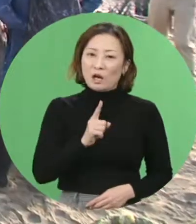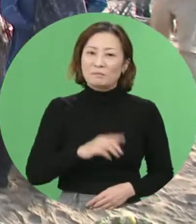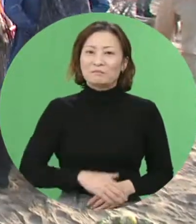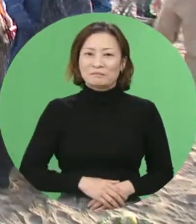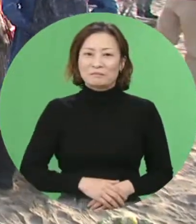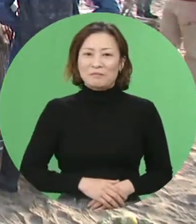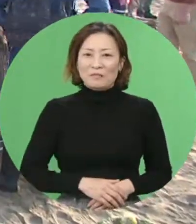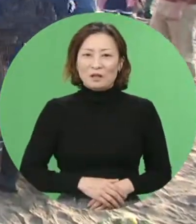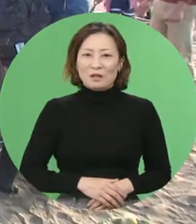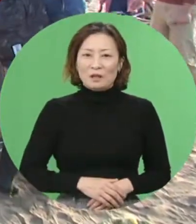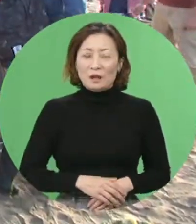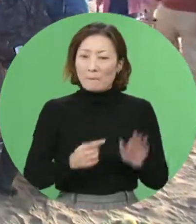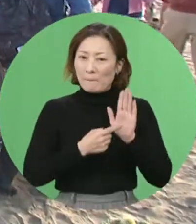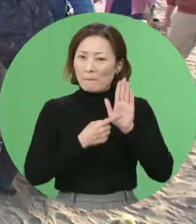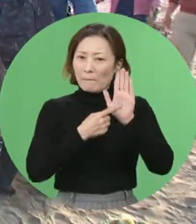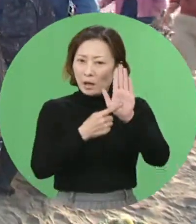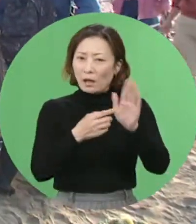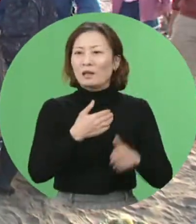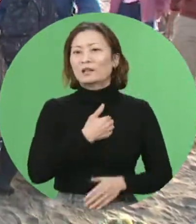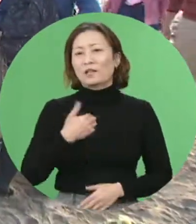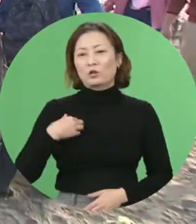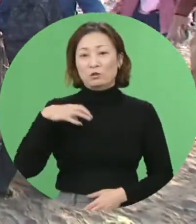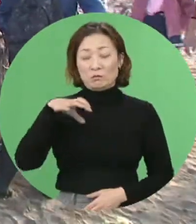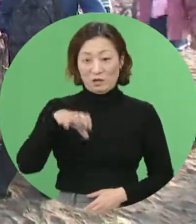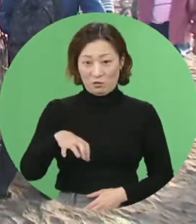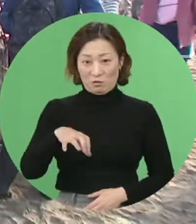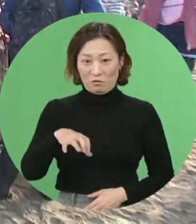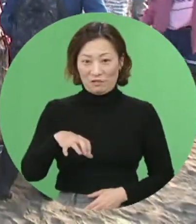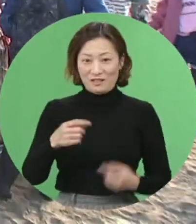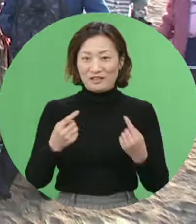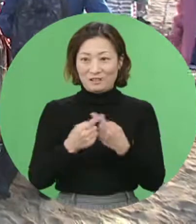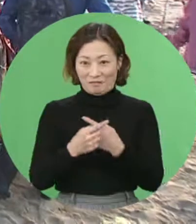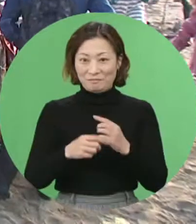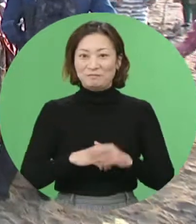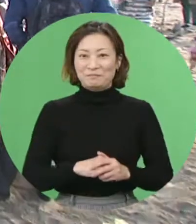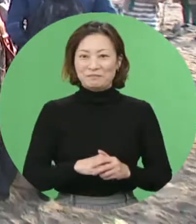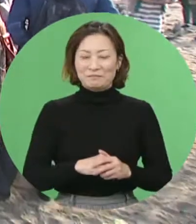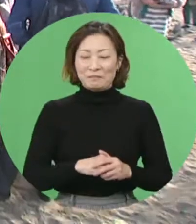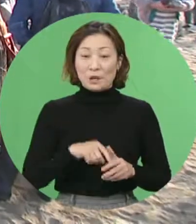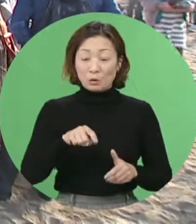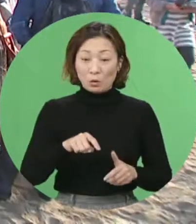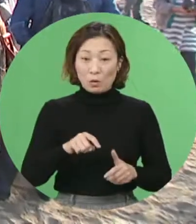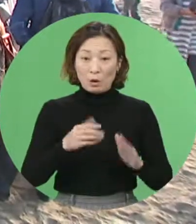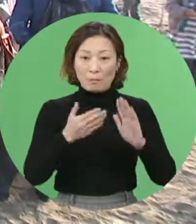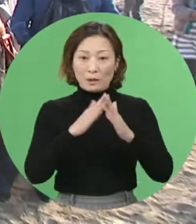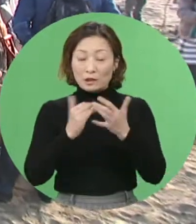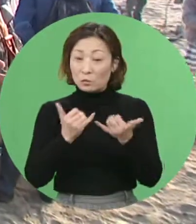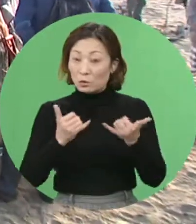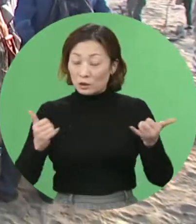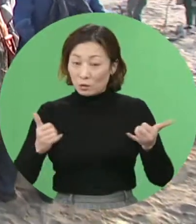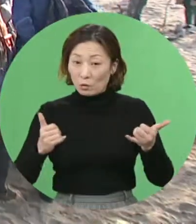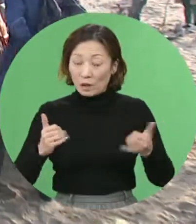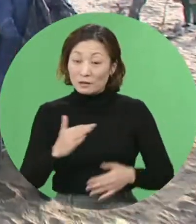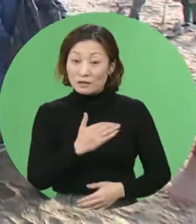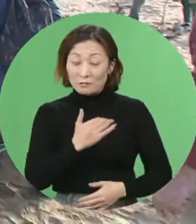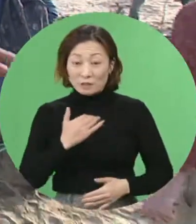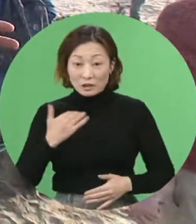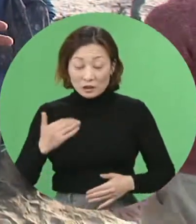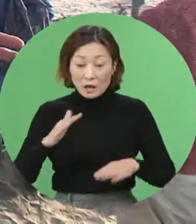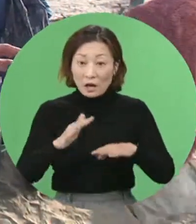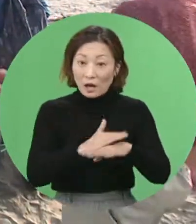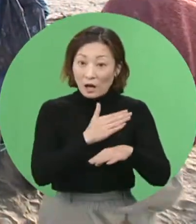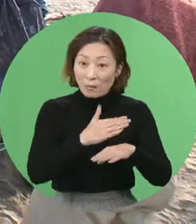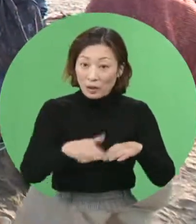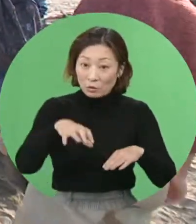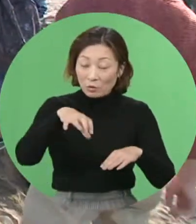な場所になって、そこからまあこの金岩の町の人が独自でまあ浜で